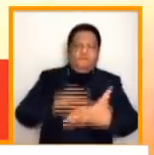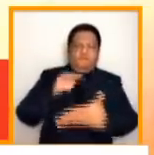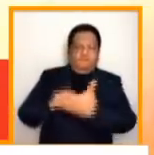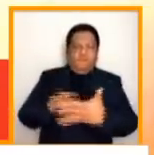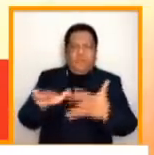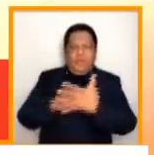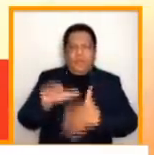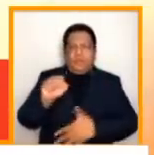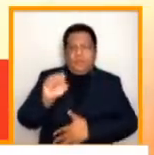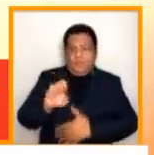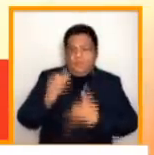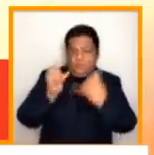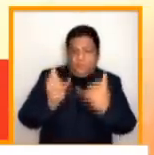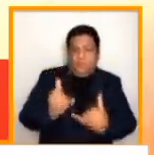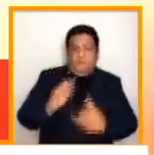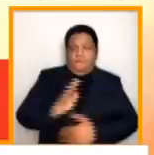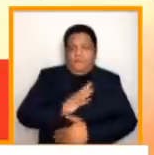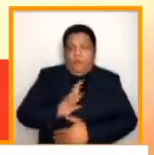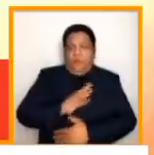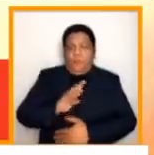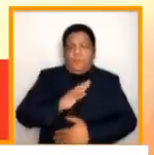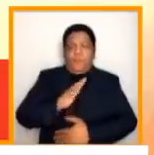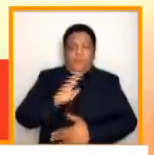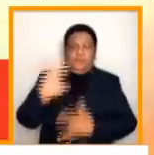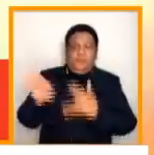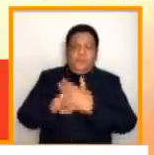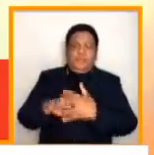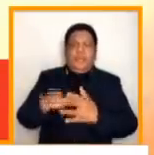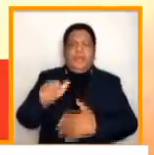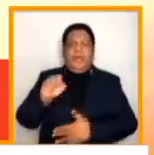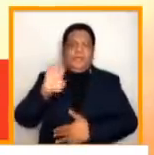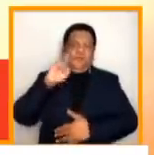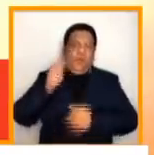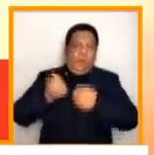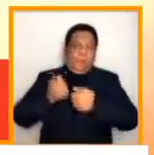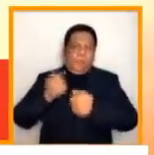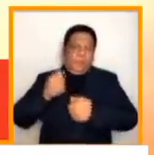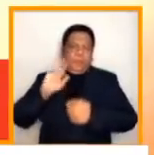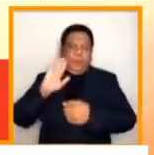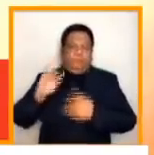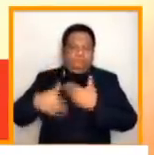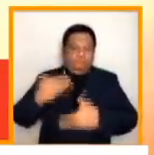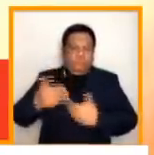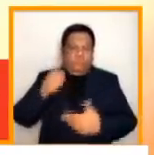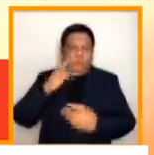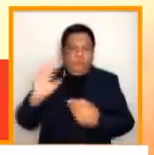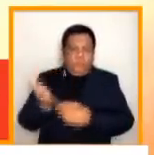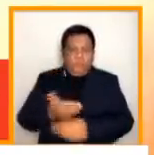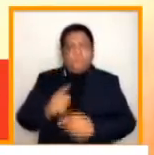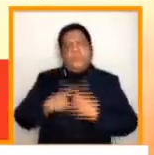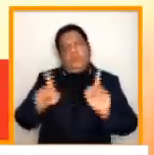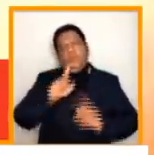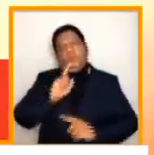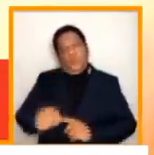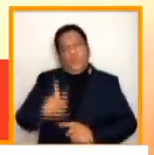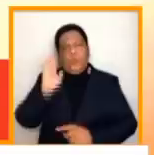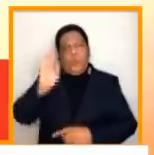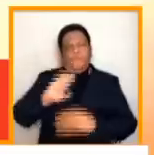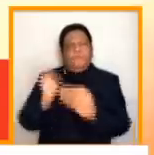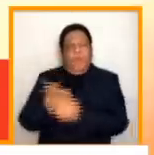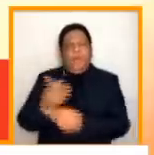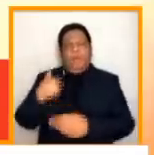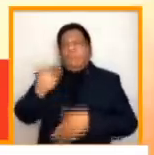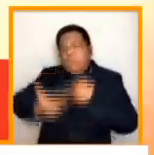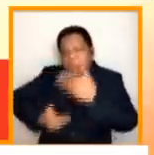ihaayin yung admissive case laban sa kanya at may proseso naman po yan. Pero siguraduhin po natin yan na kagaya nung kay